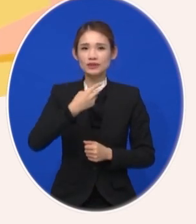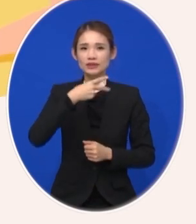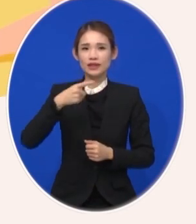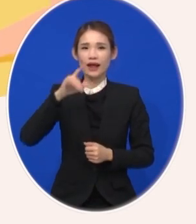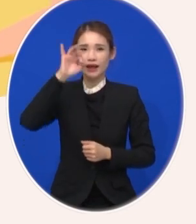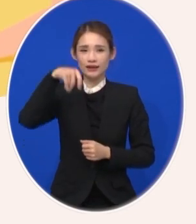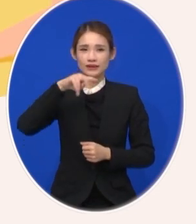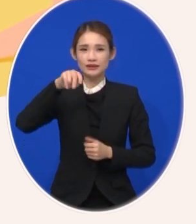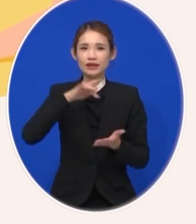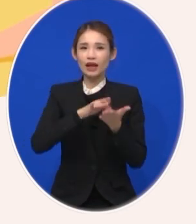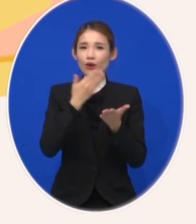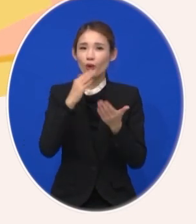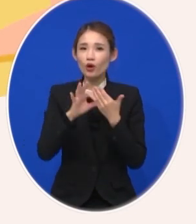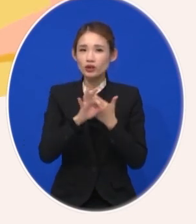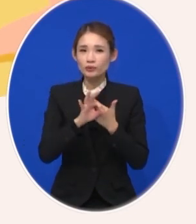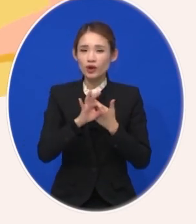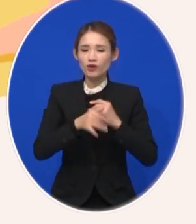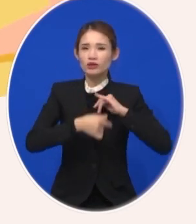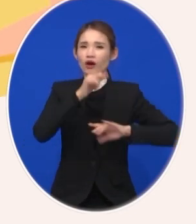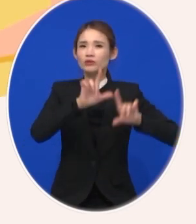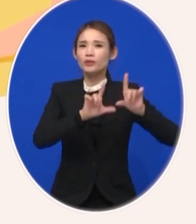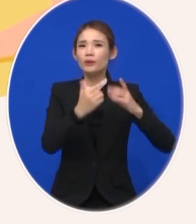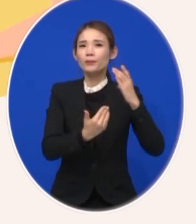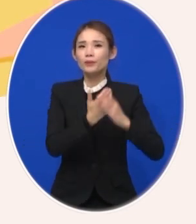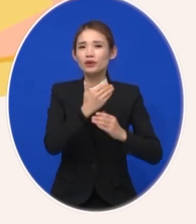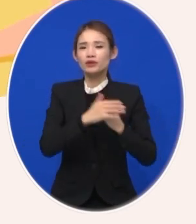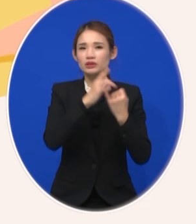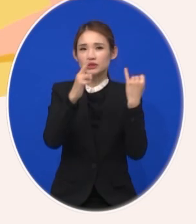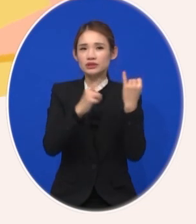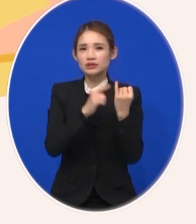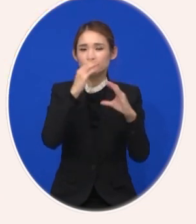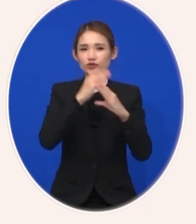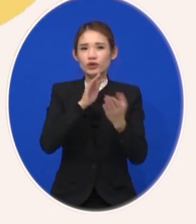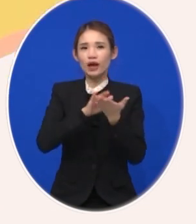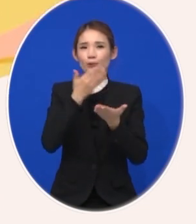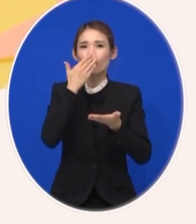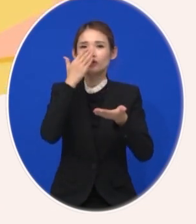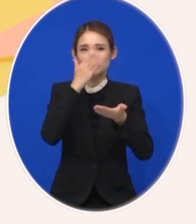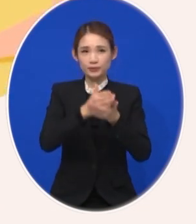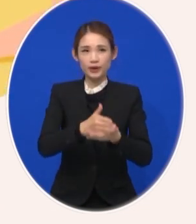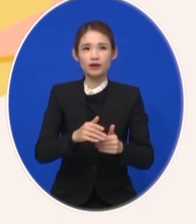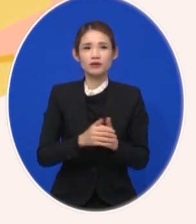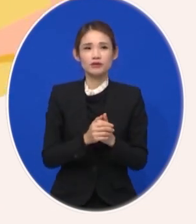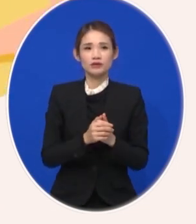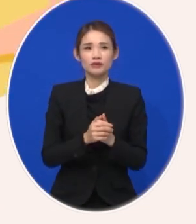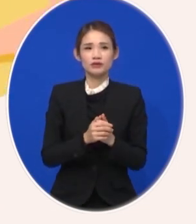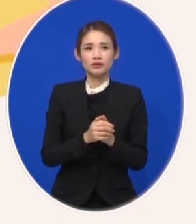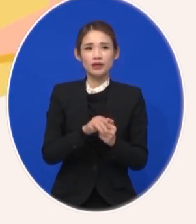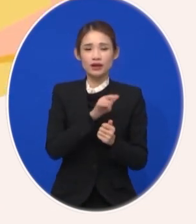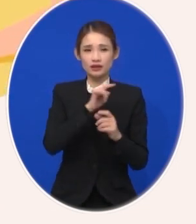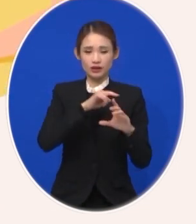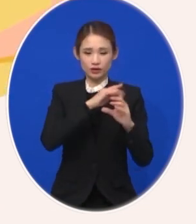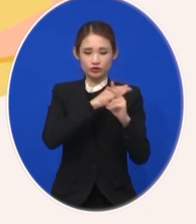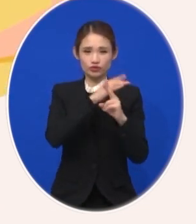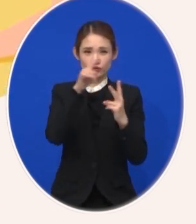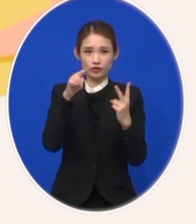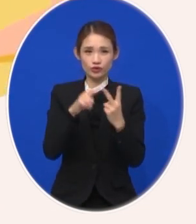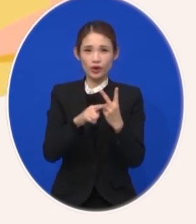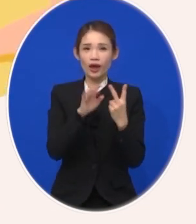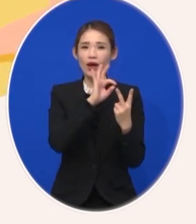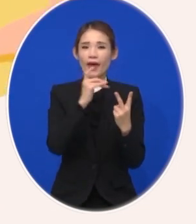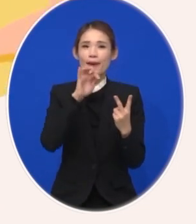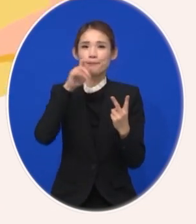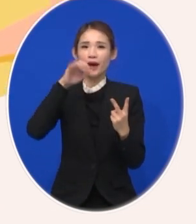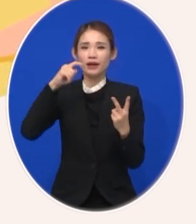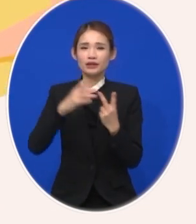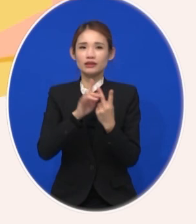경우 기형 발생의 위험이 높아 임신 중에는 금기입니다. 항응고제 중 헤파린과 와파린은